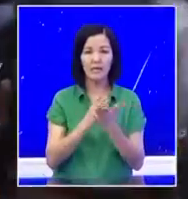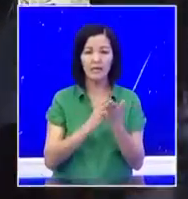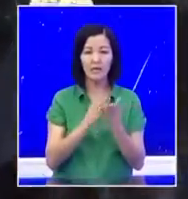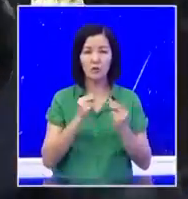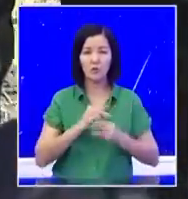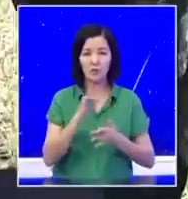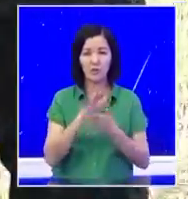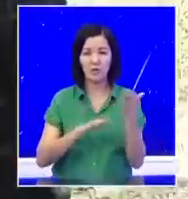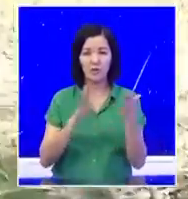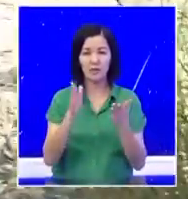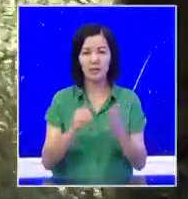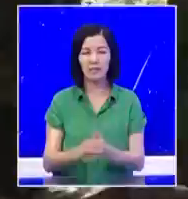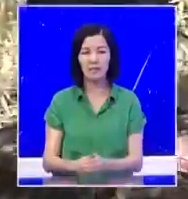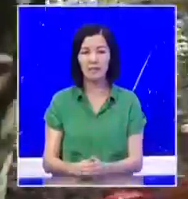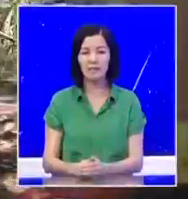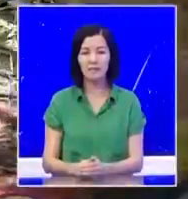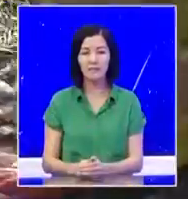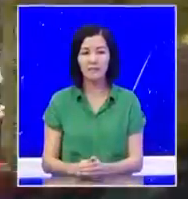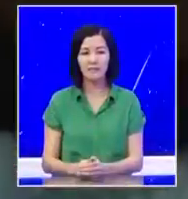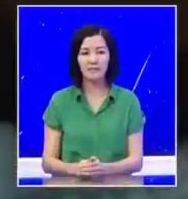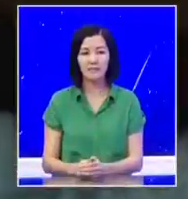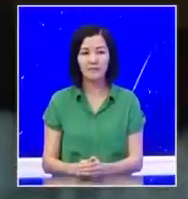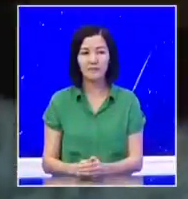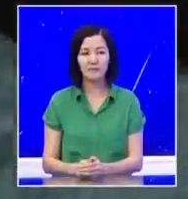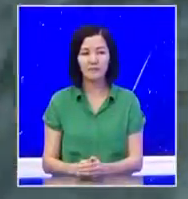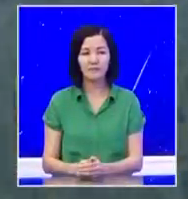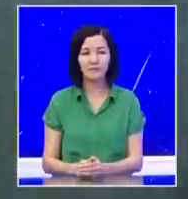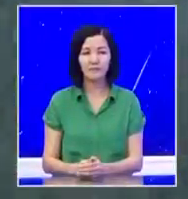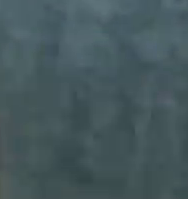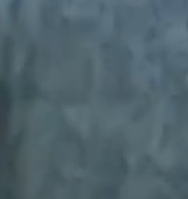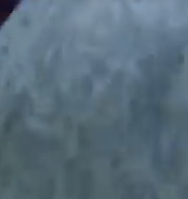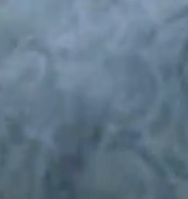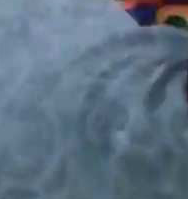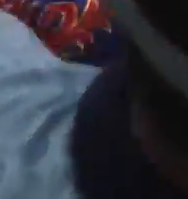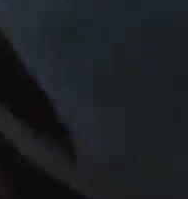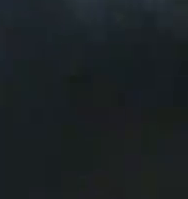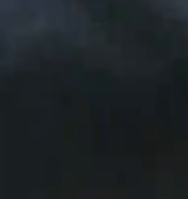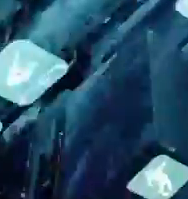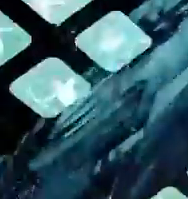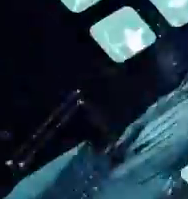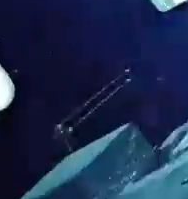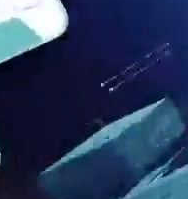жұмыстарын әлі де жалғастырмақ. Алмат Хамит, Абзал Нүсіпов, Жетісу телеарнасы, Көксу ауданы.